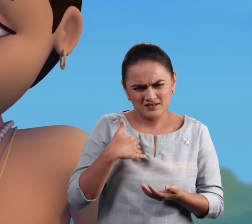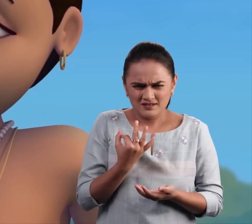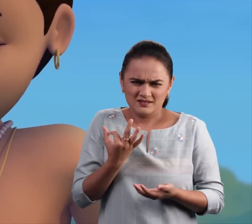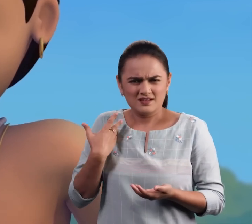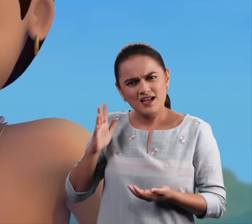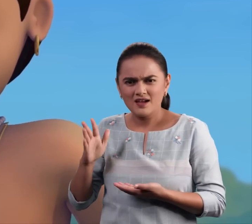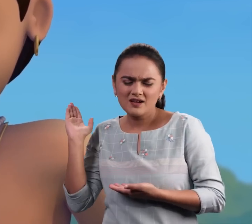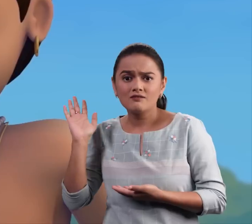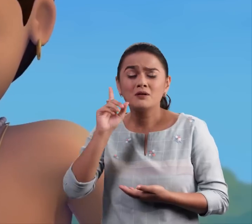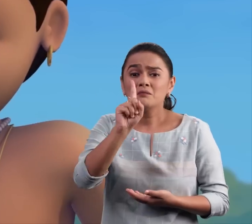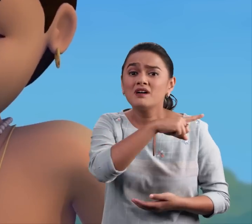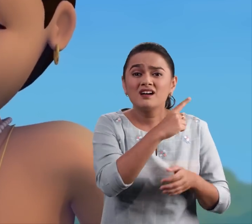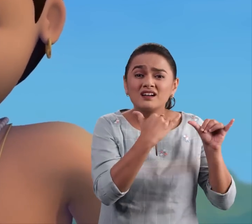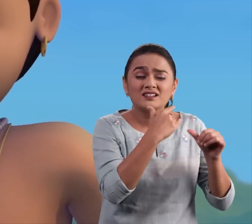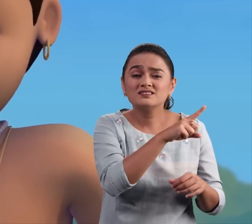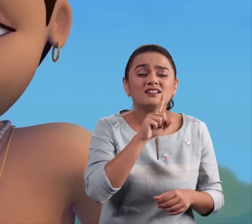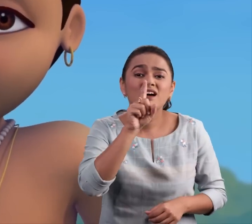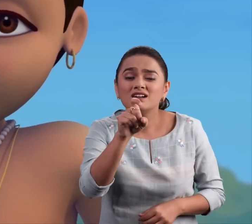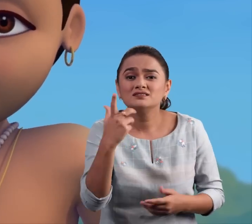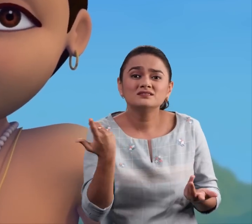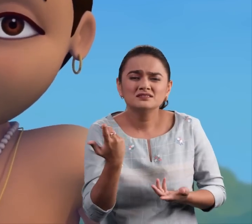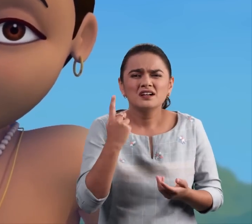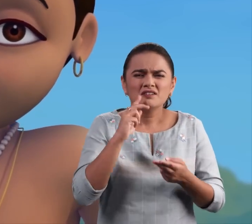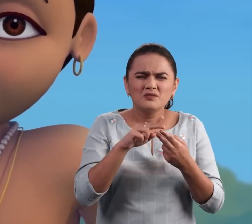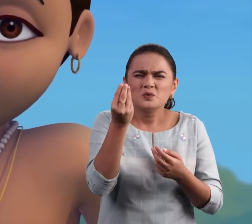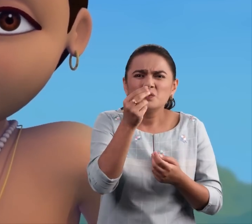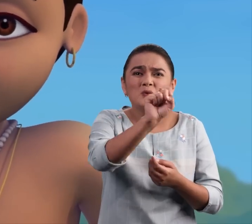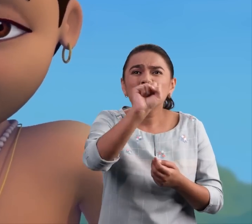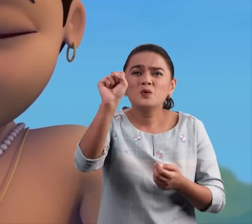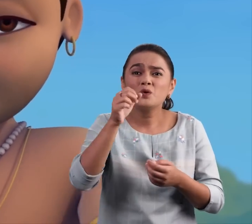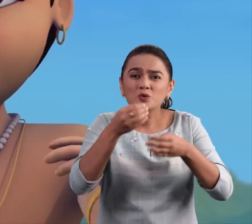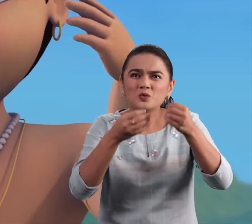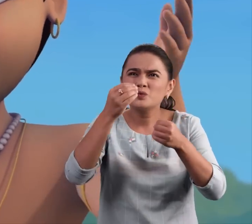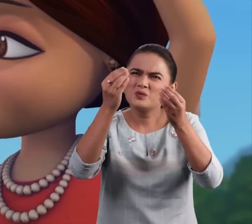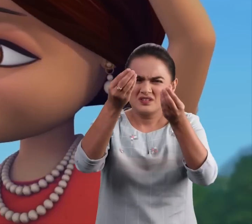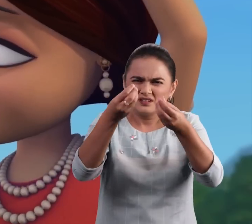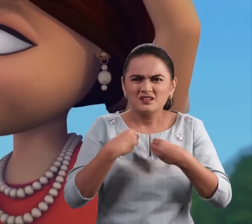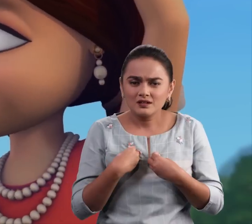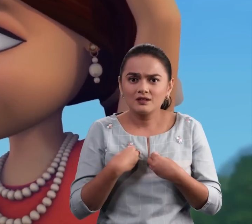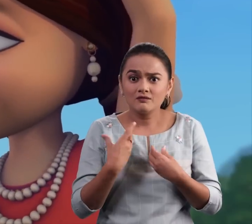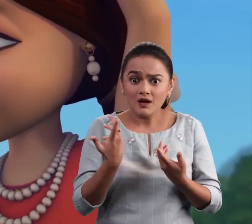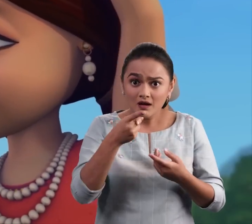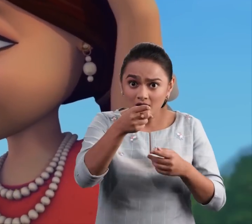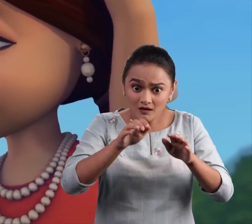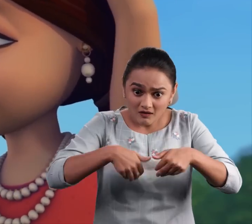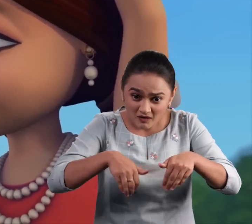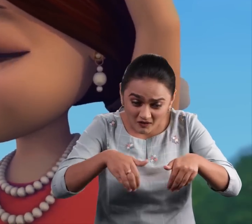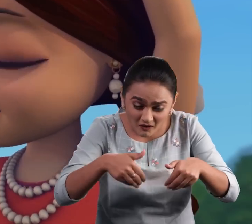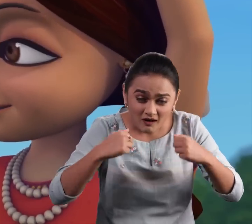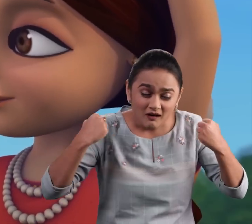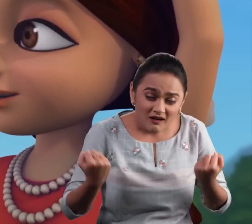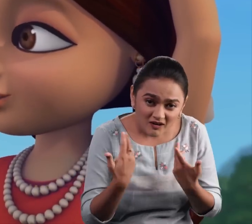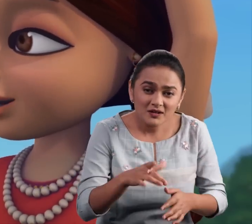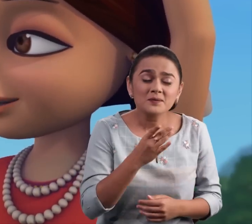हैं, लेकिन कृष्णा ने पूछा है क्या तुम हमें थोड़ा सा दूध दे सकती हो? ओह, खेत में काम करके